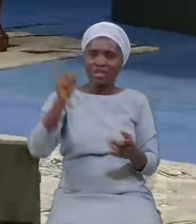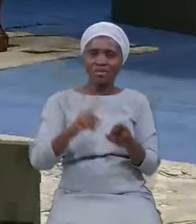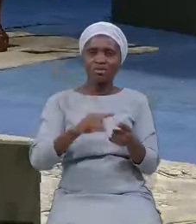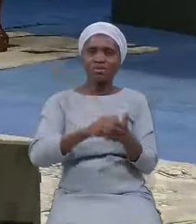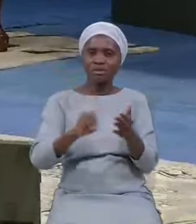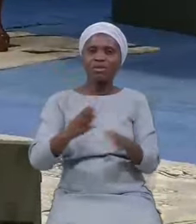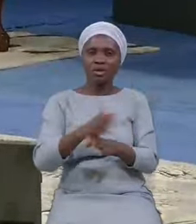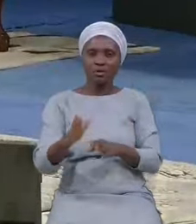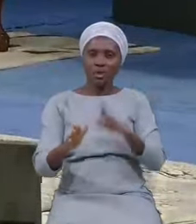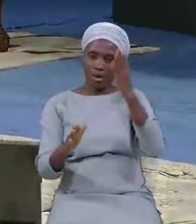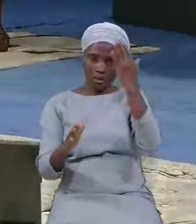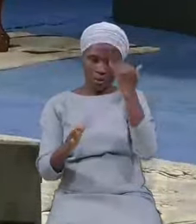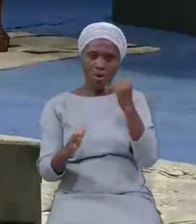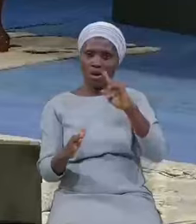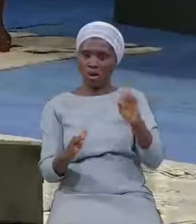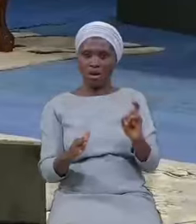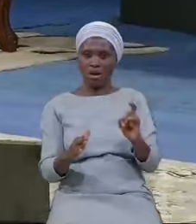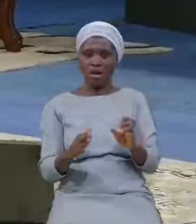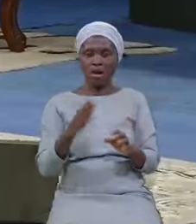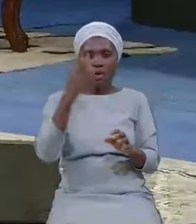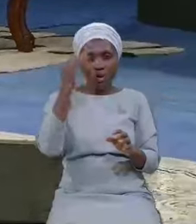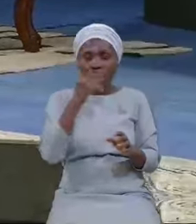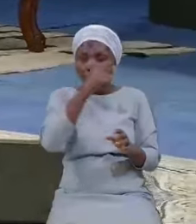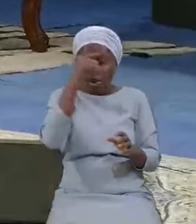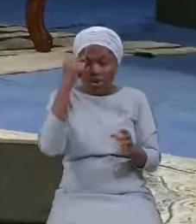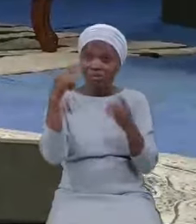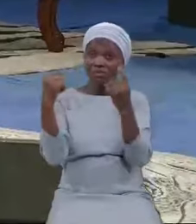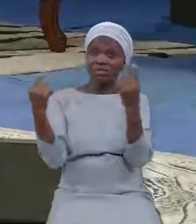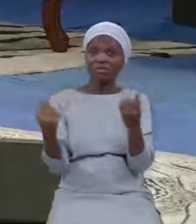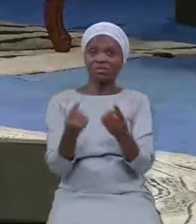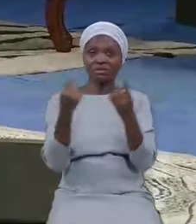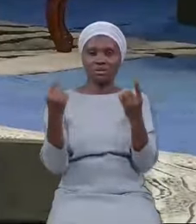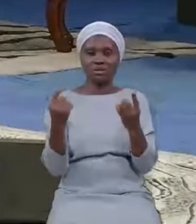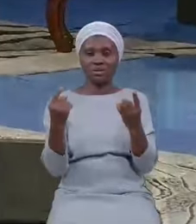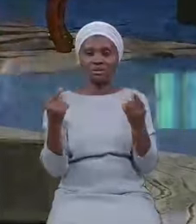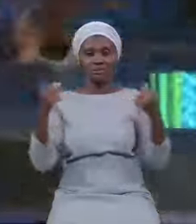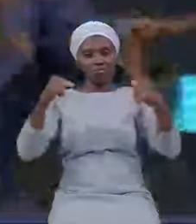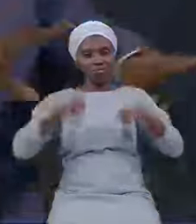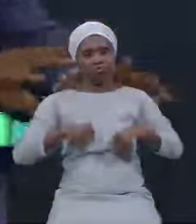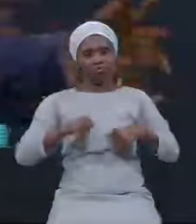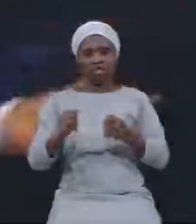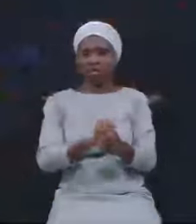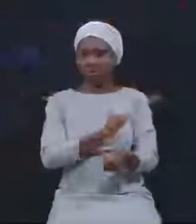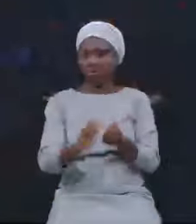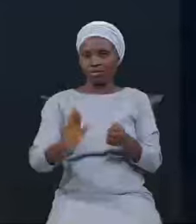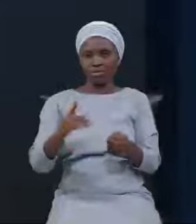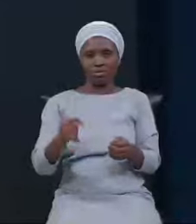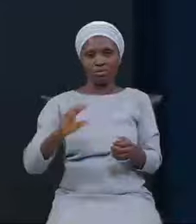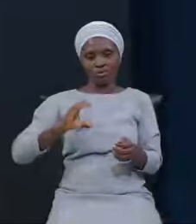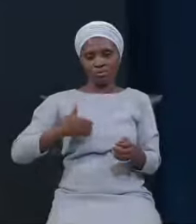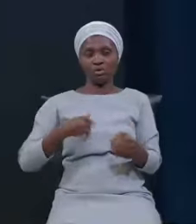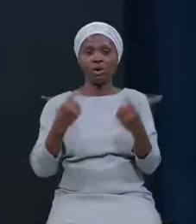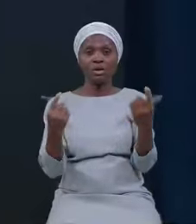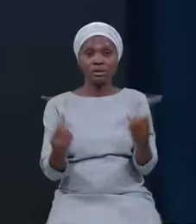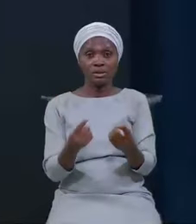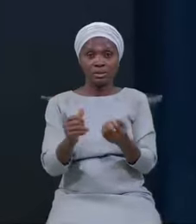Parce que le péché condamne l'âme, le péché ruine la vie, le péché détruit toute bonne